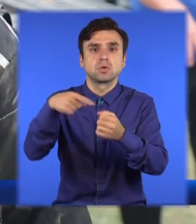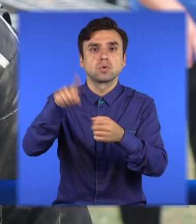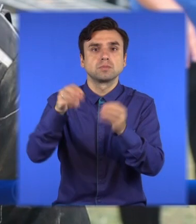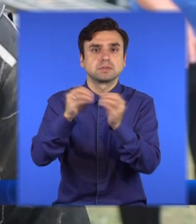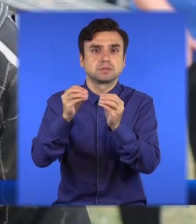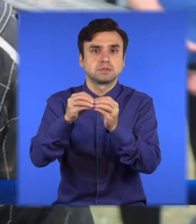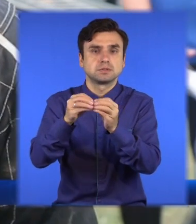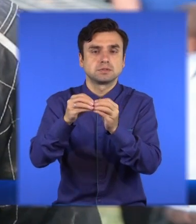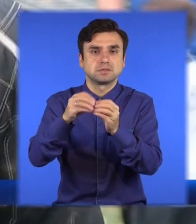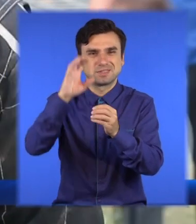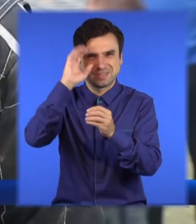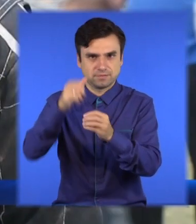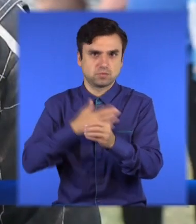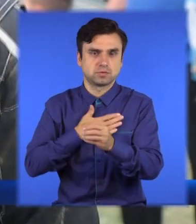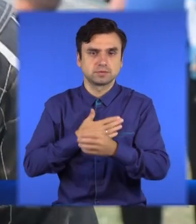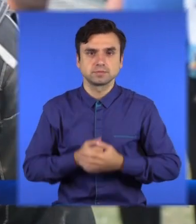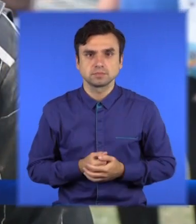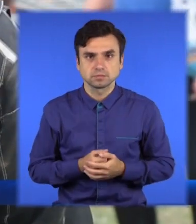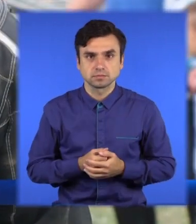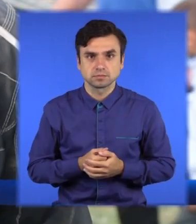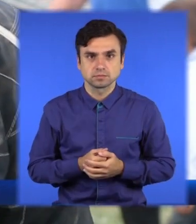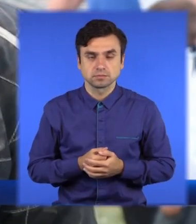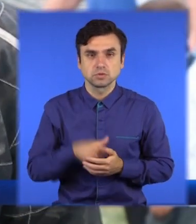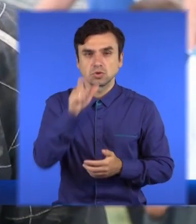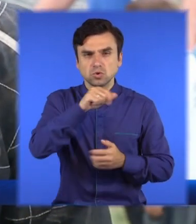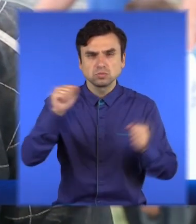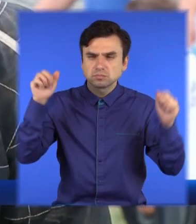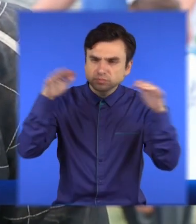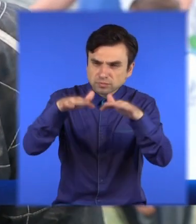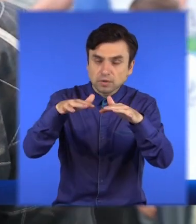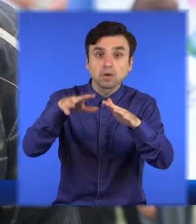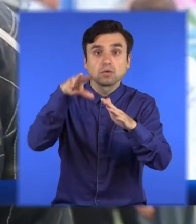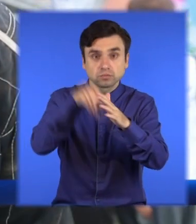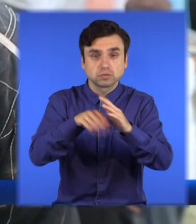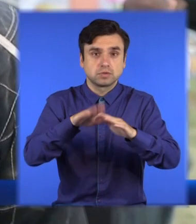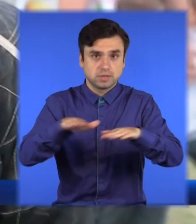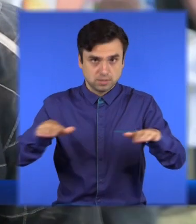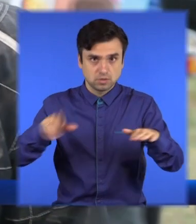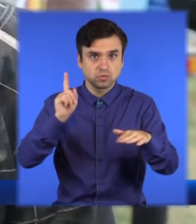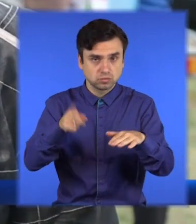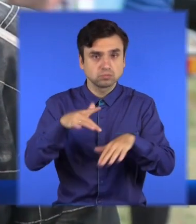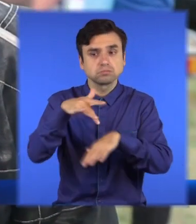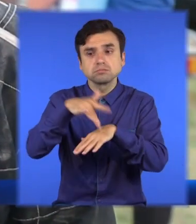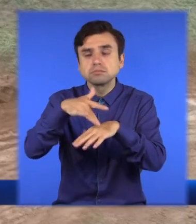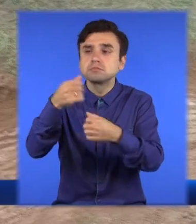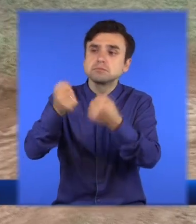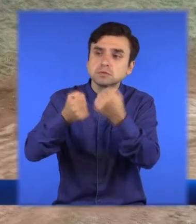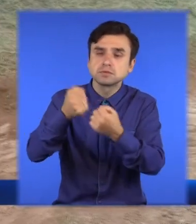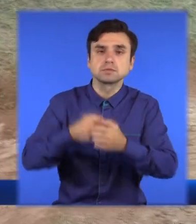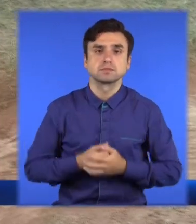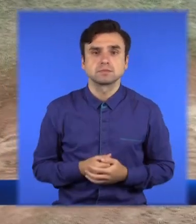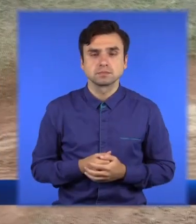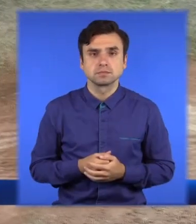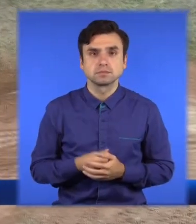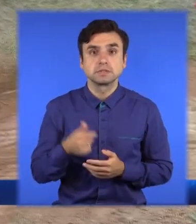жить одним днем, допустим, завтра – другой день, послезавтра – третий. Никогда не повторяется вообще.